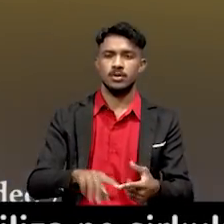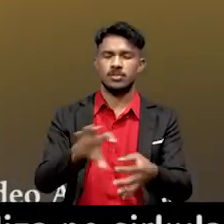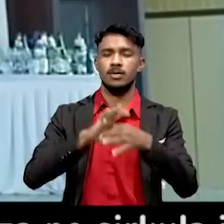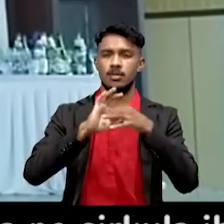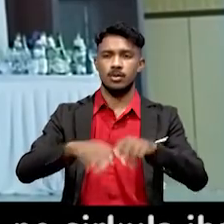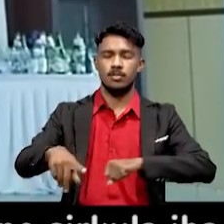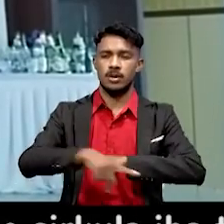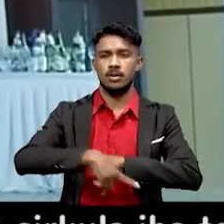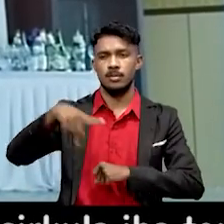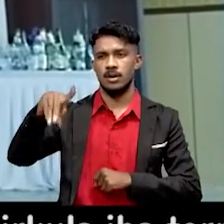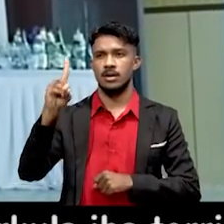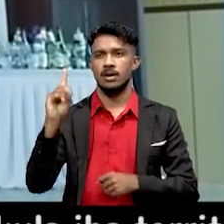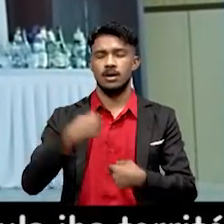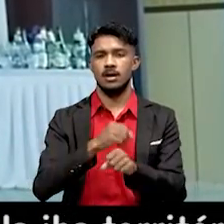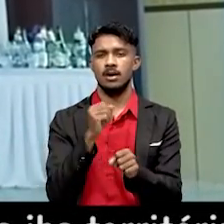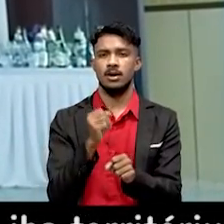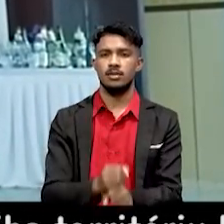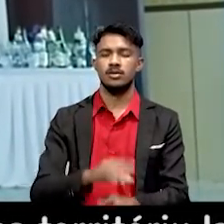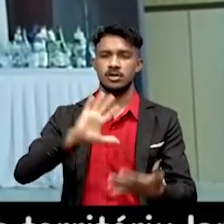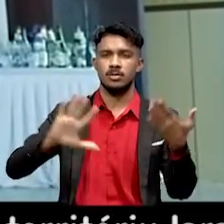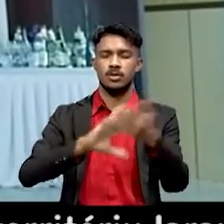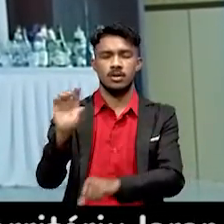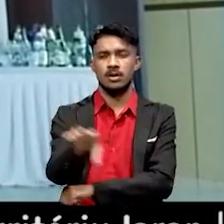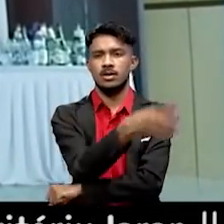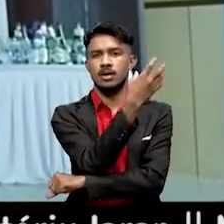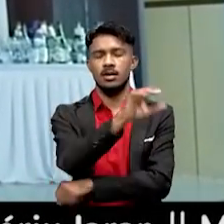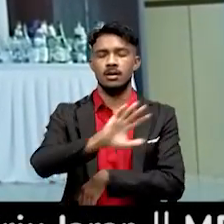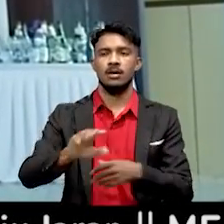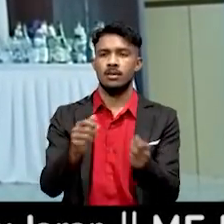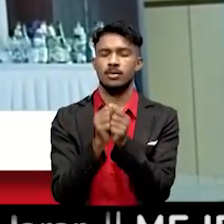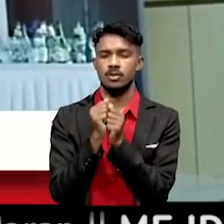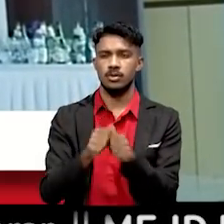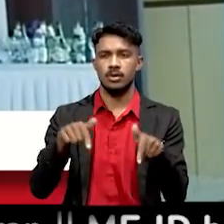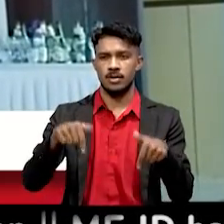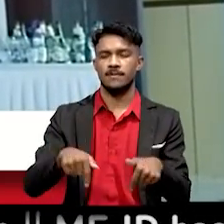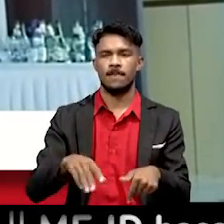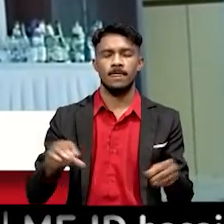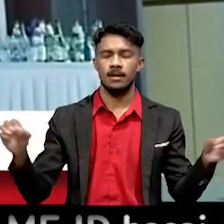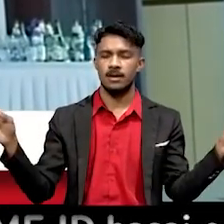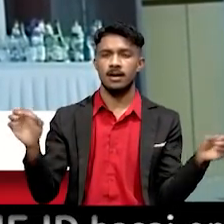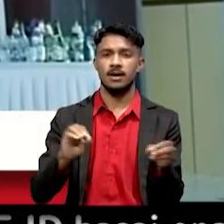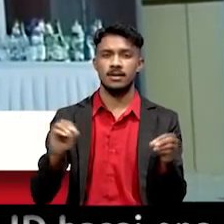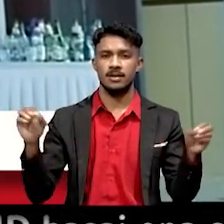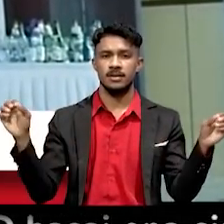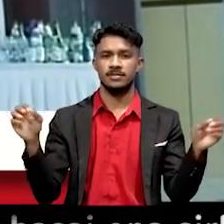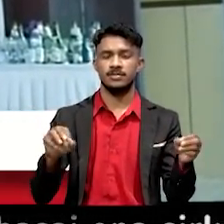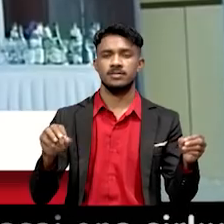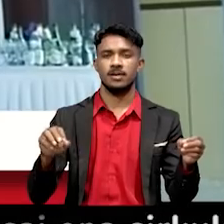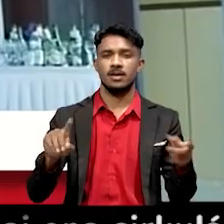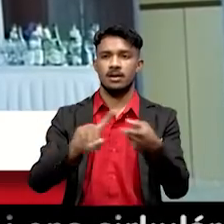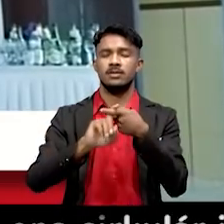ia sabdu. La iha akontesimentu ida nebe relasang ba be besekuransa ninia, ga security